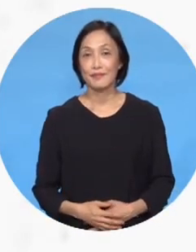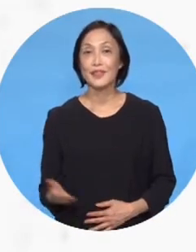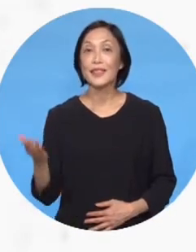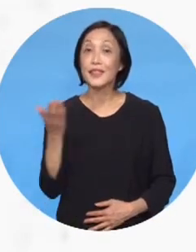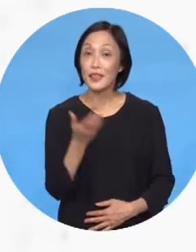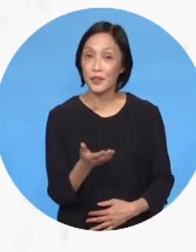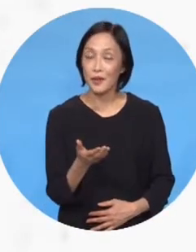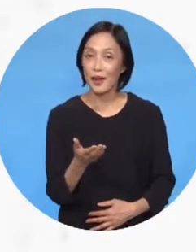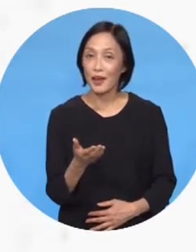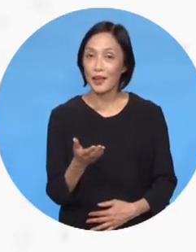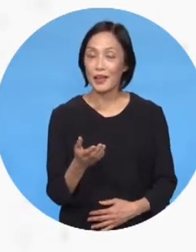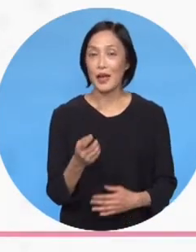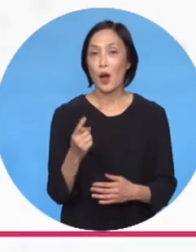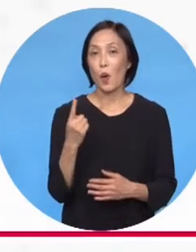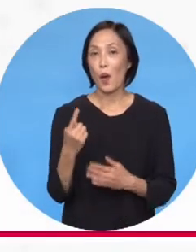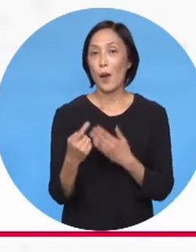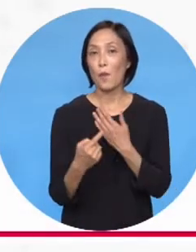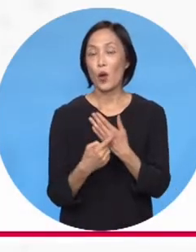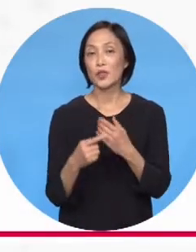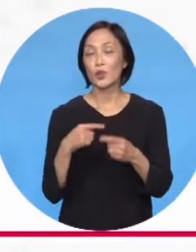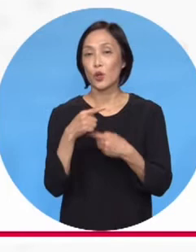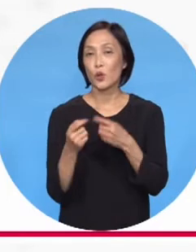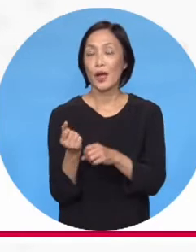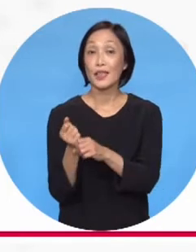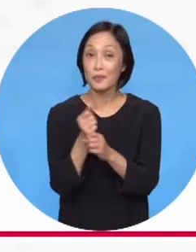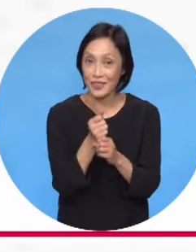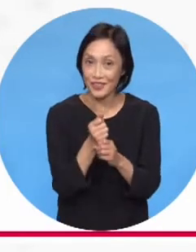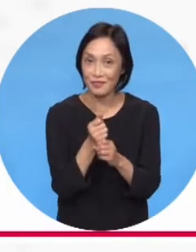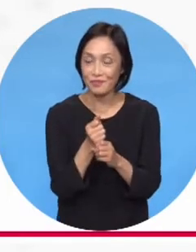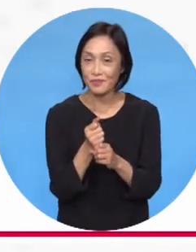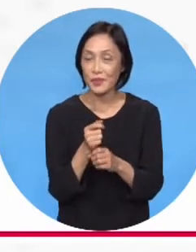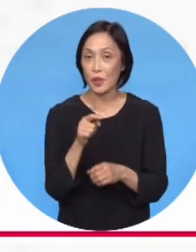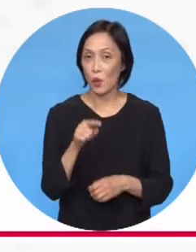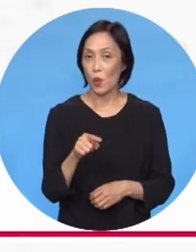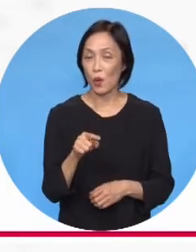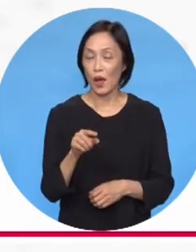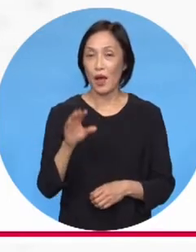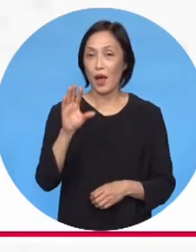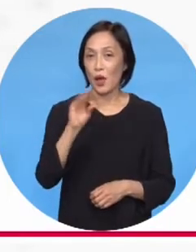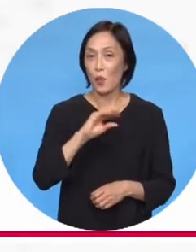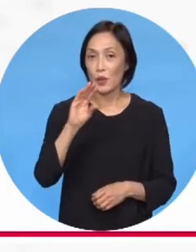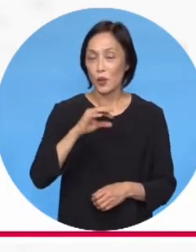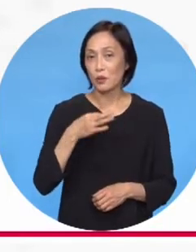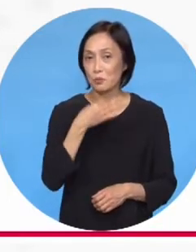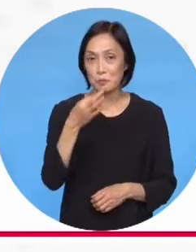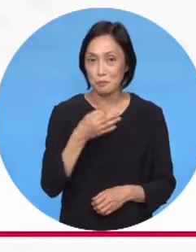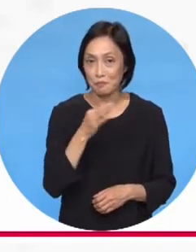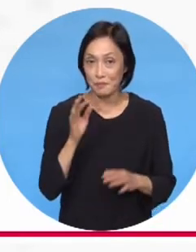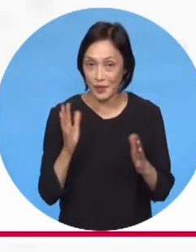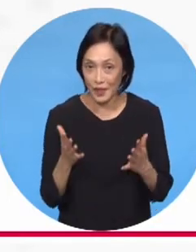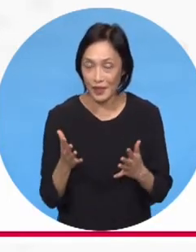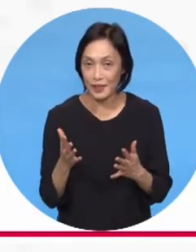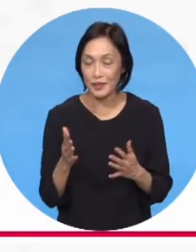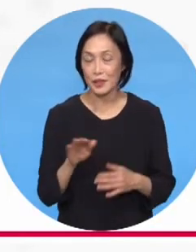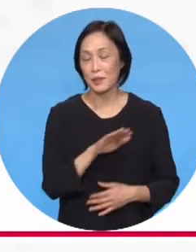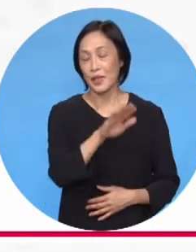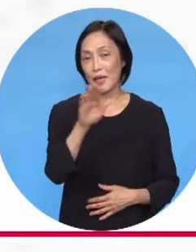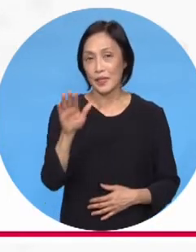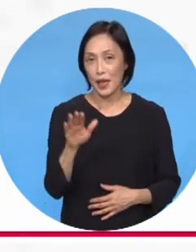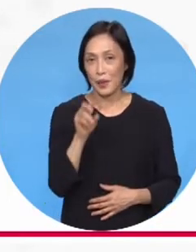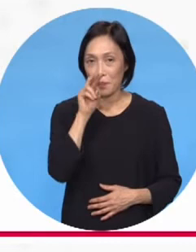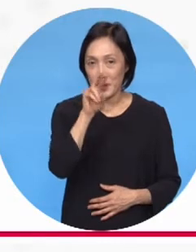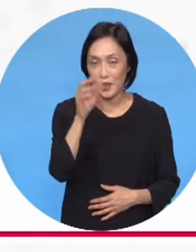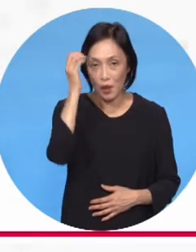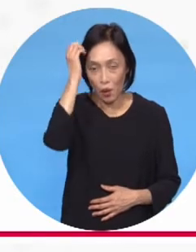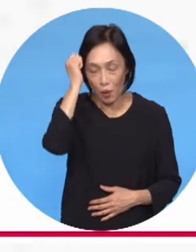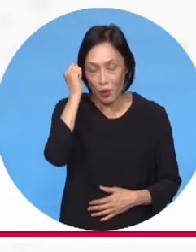続いてはワンポイント手話リピートです。このコーナーは音声がありませんので、皆さんしっかりと